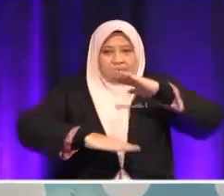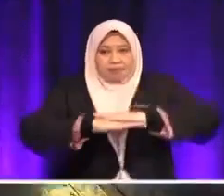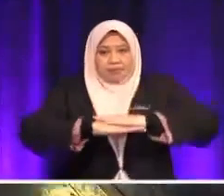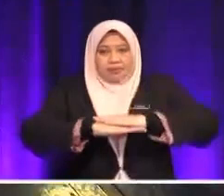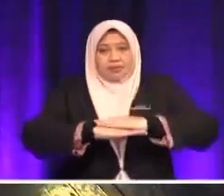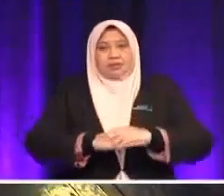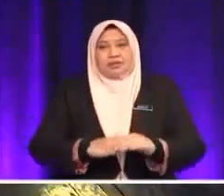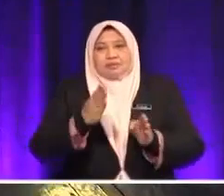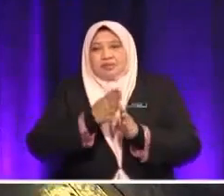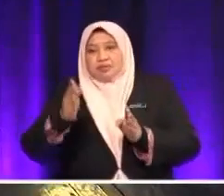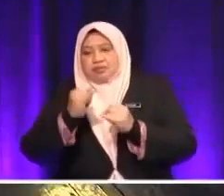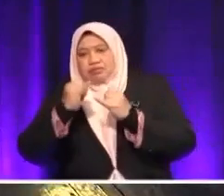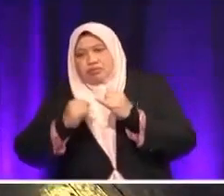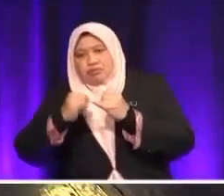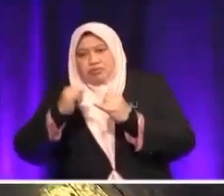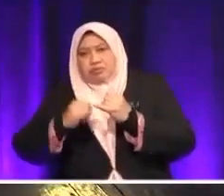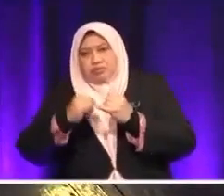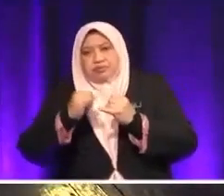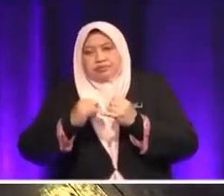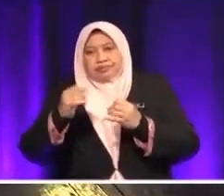ujung sekali paling